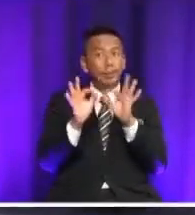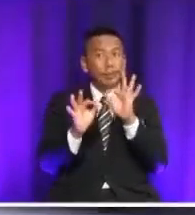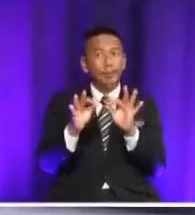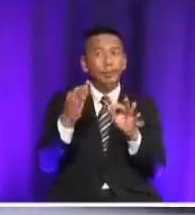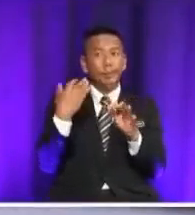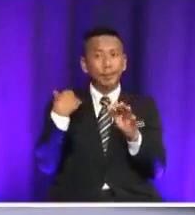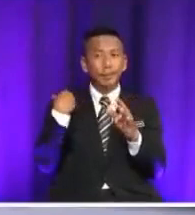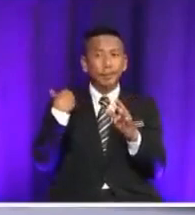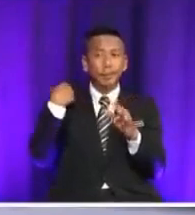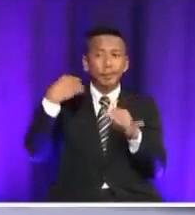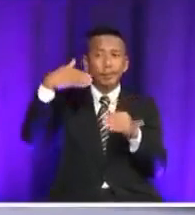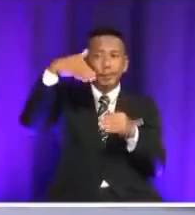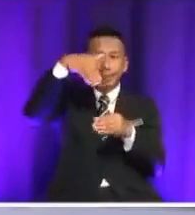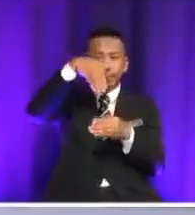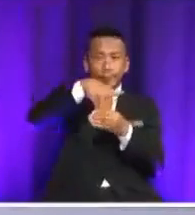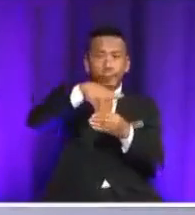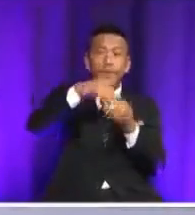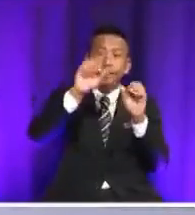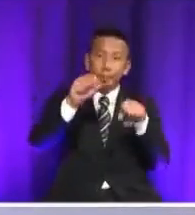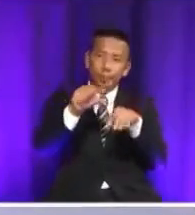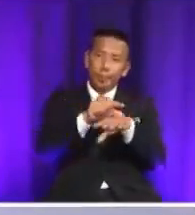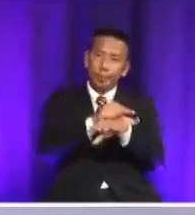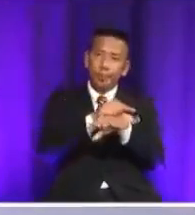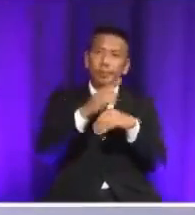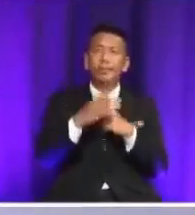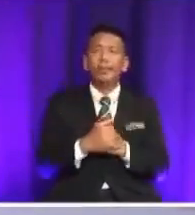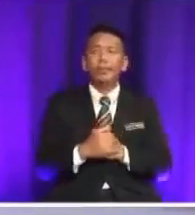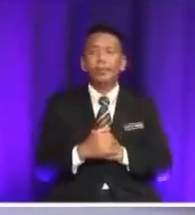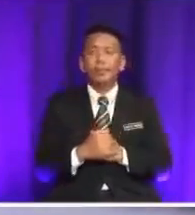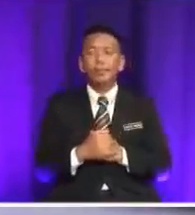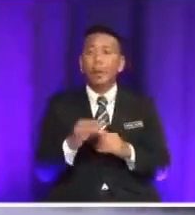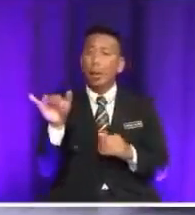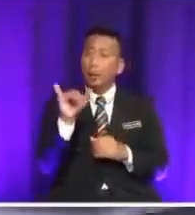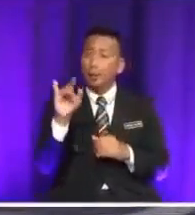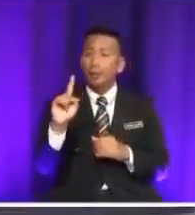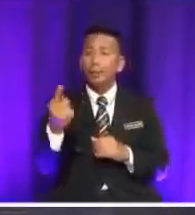tangga kan ini nah boleh juga Xiaomi